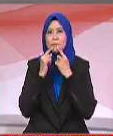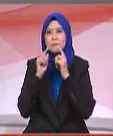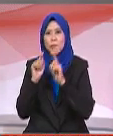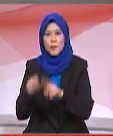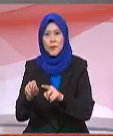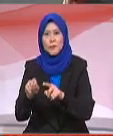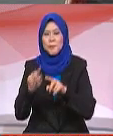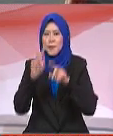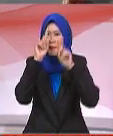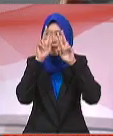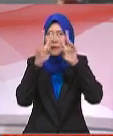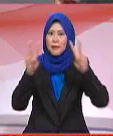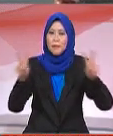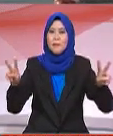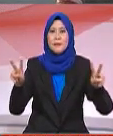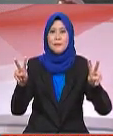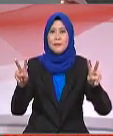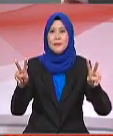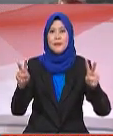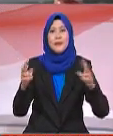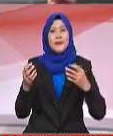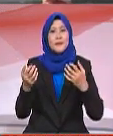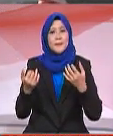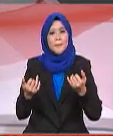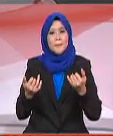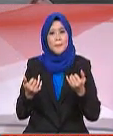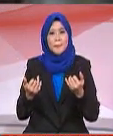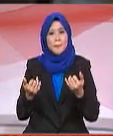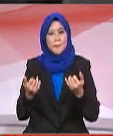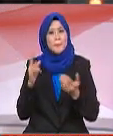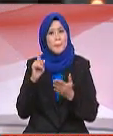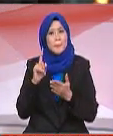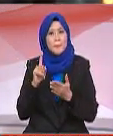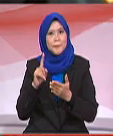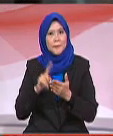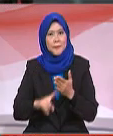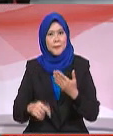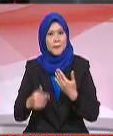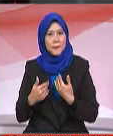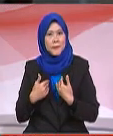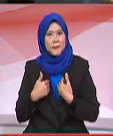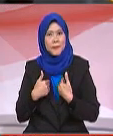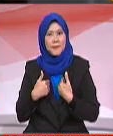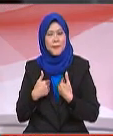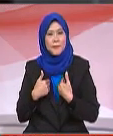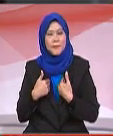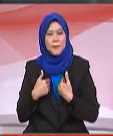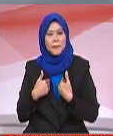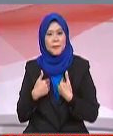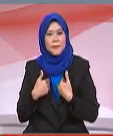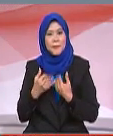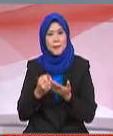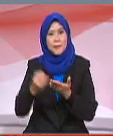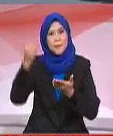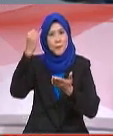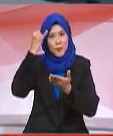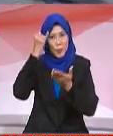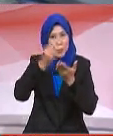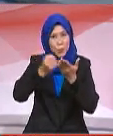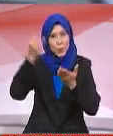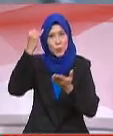Semoga apa yang ada yang ilmu yang ada